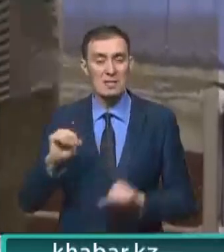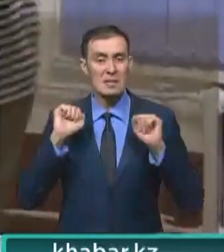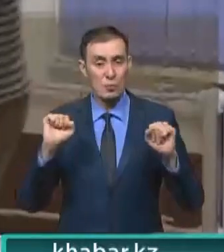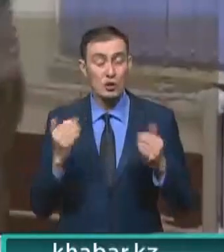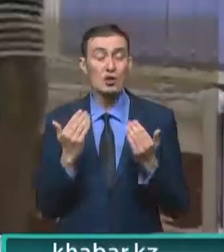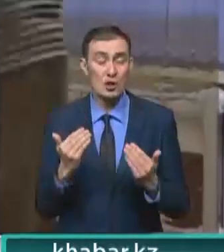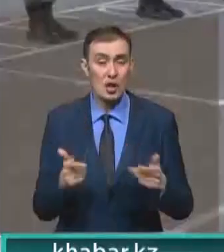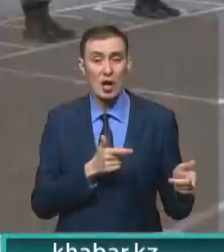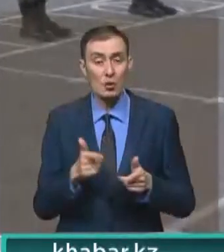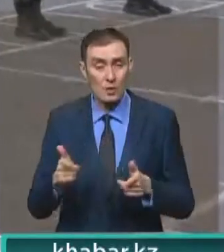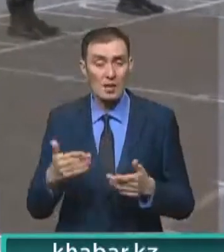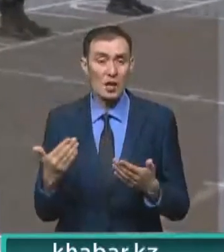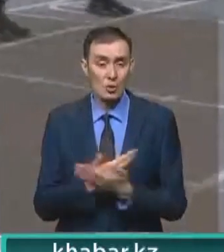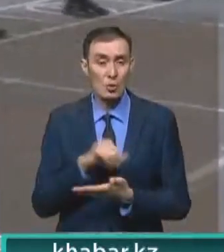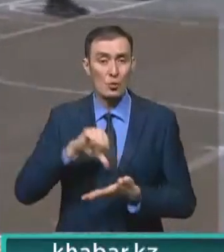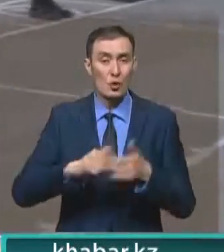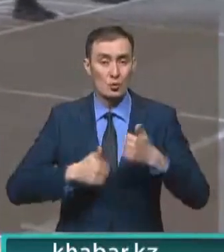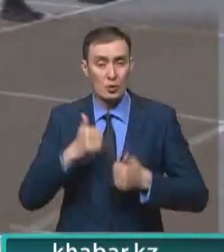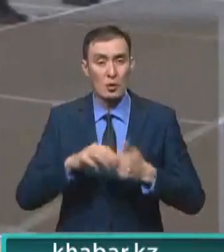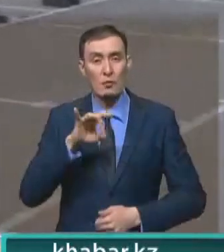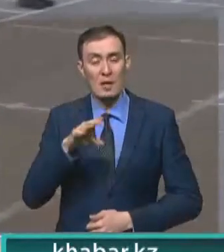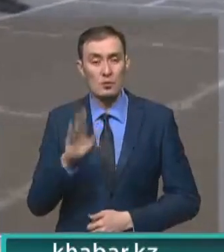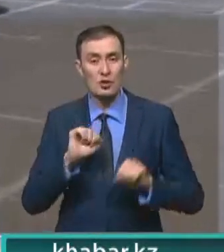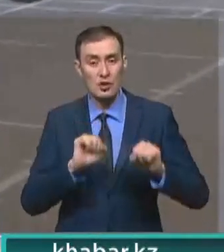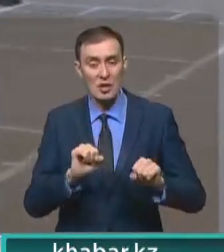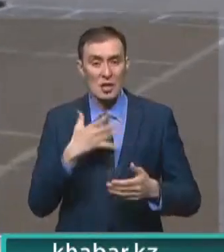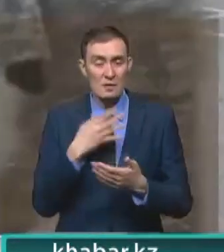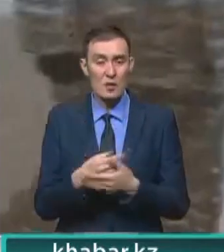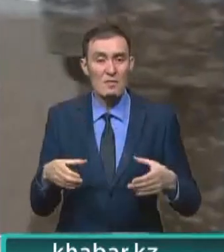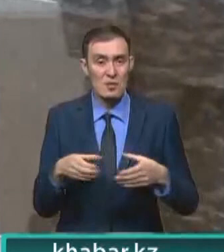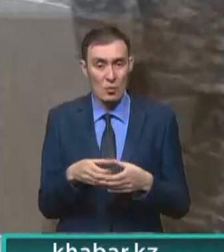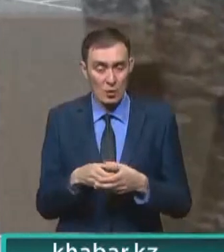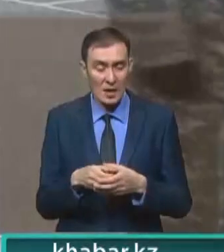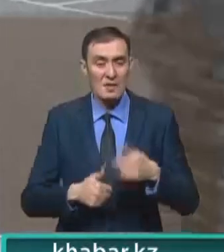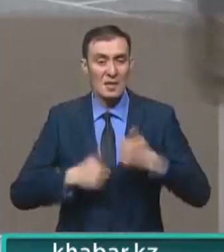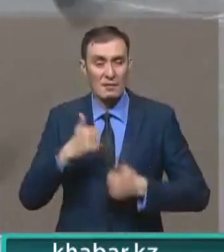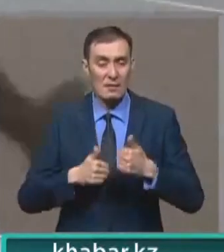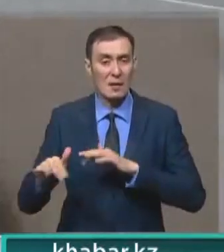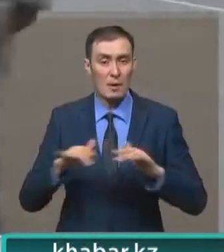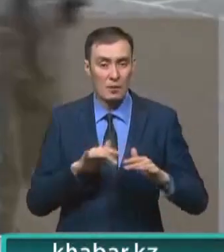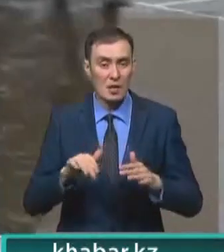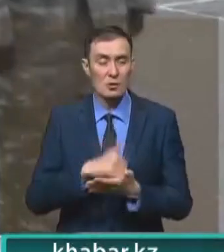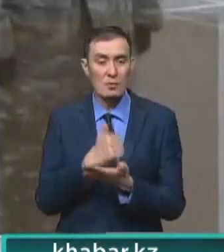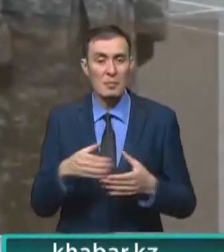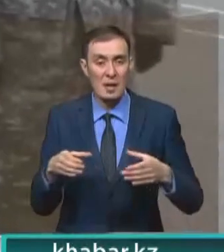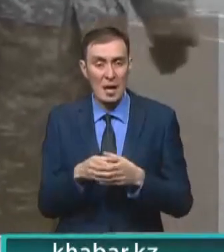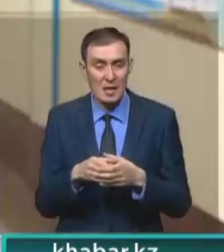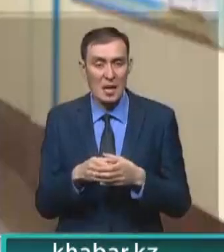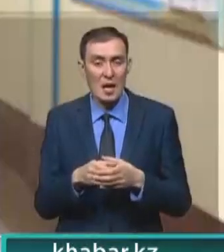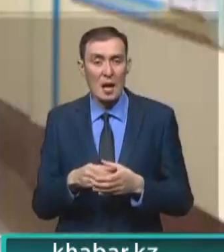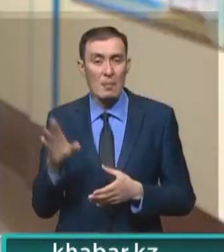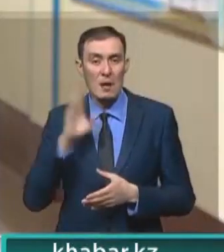Он и сейчас готовится к очередному турниру. В марте будет защищать честь своего дивизиона. Соревнования проводятся на базе бригады морской